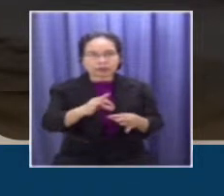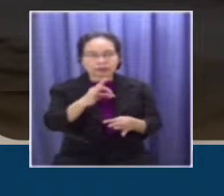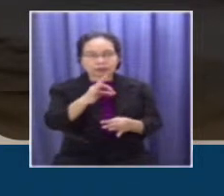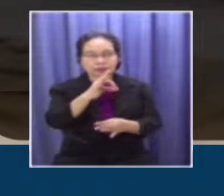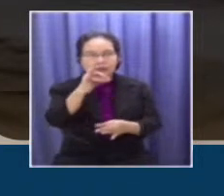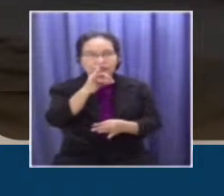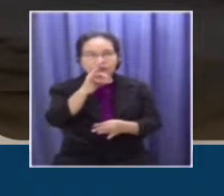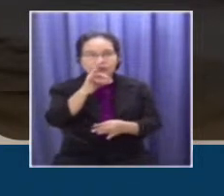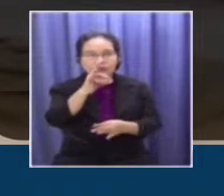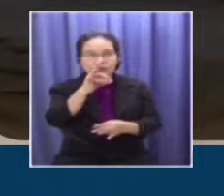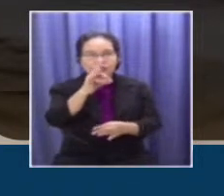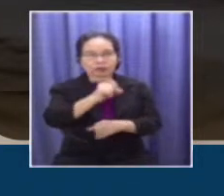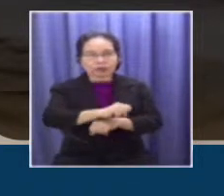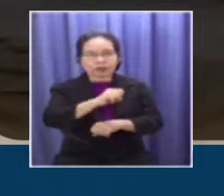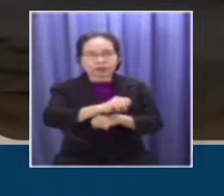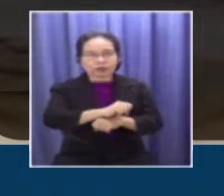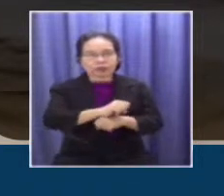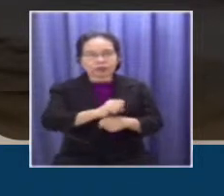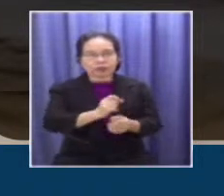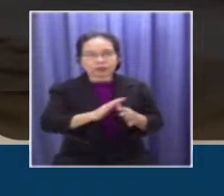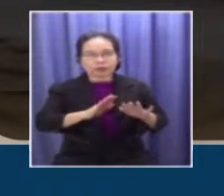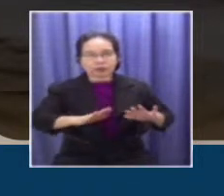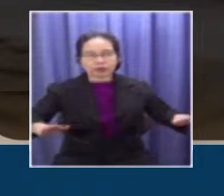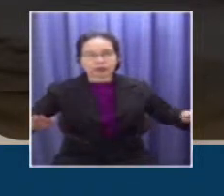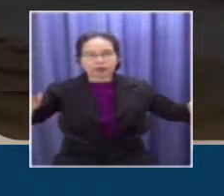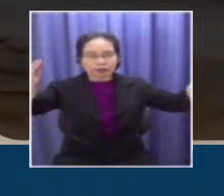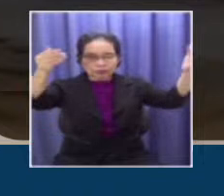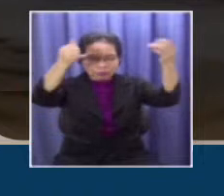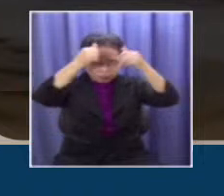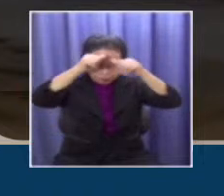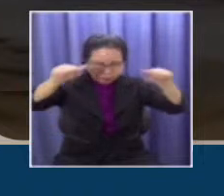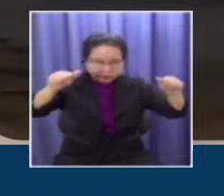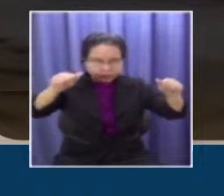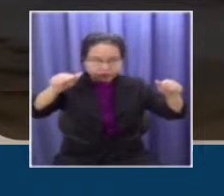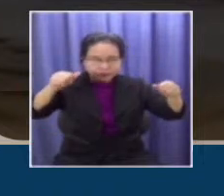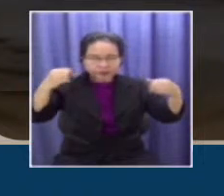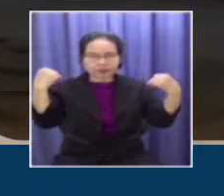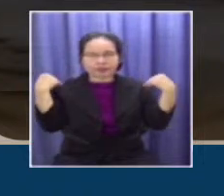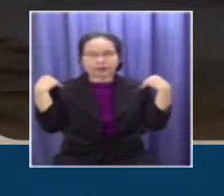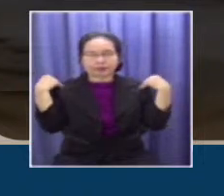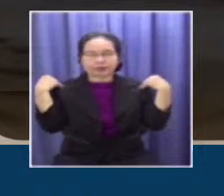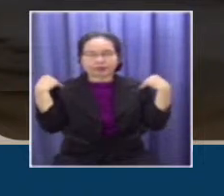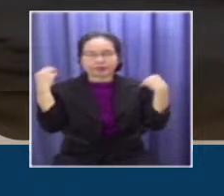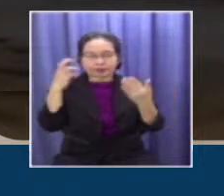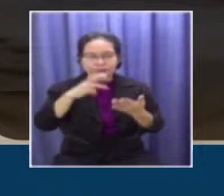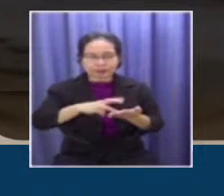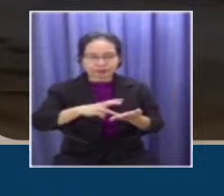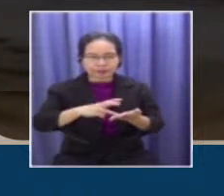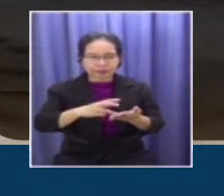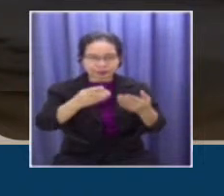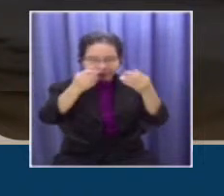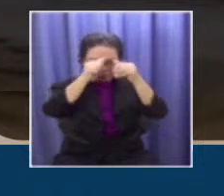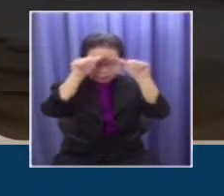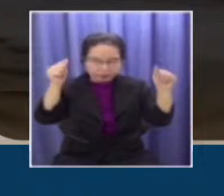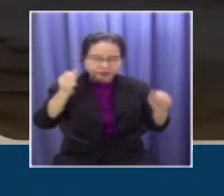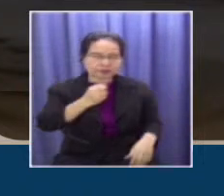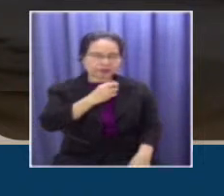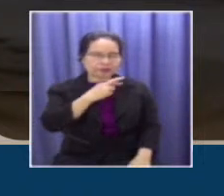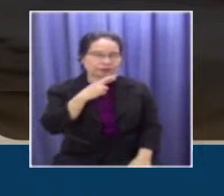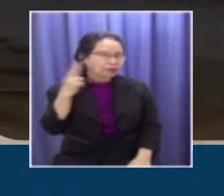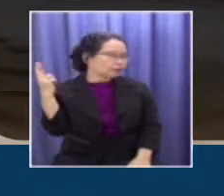anansen ɛyɛ adwuma wɔ asoɔden ɛma mu. Ɛti ɛmu da hɔ botaeɛ nti a ɛnɛ